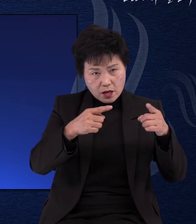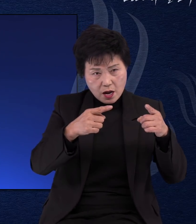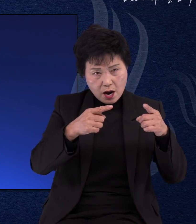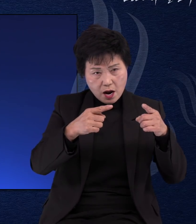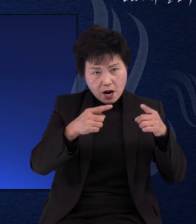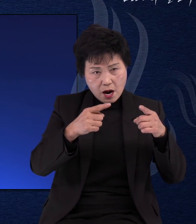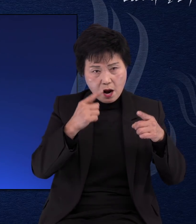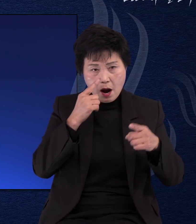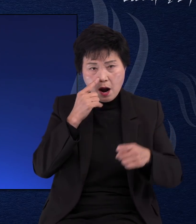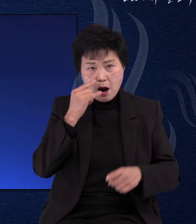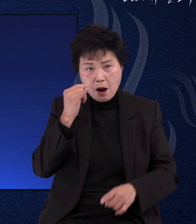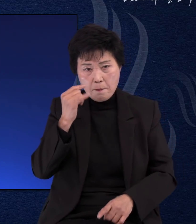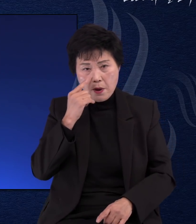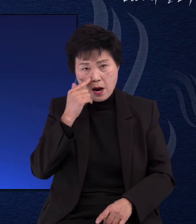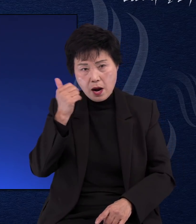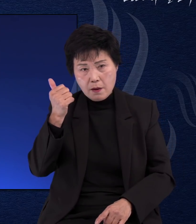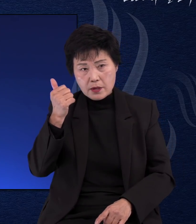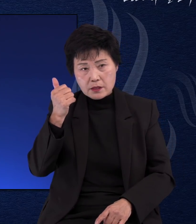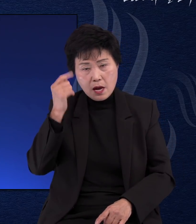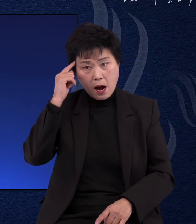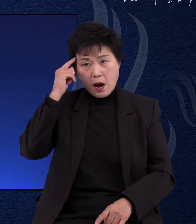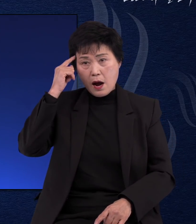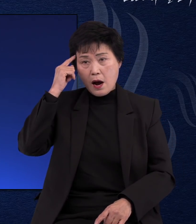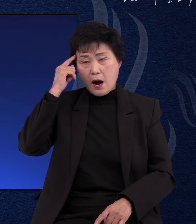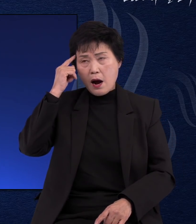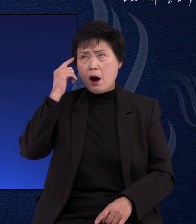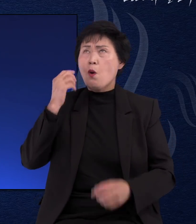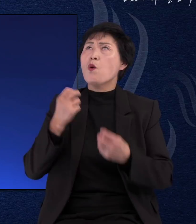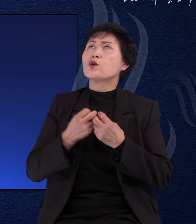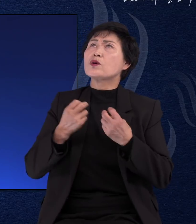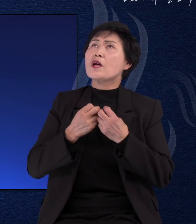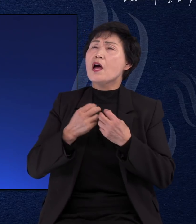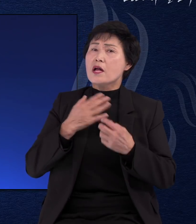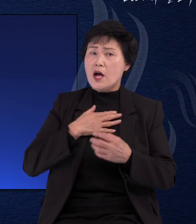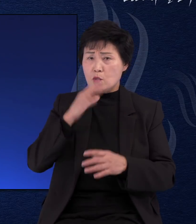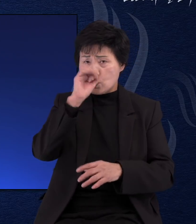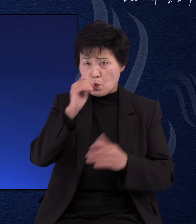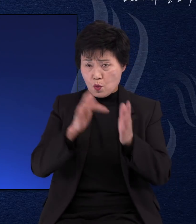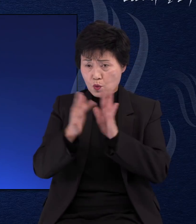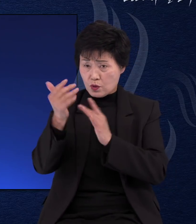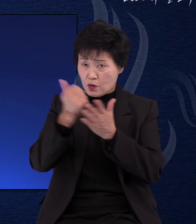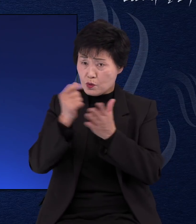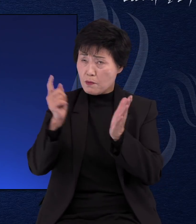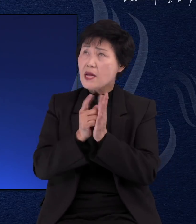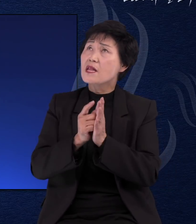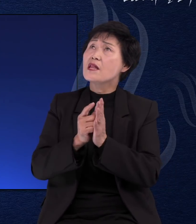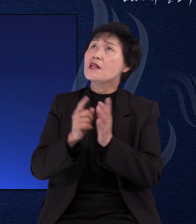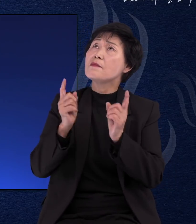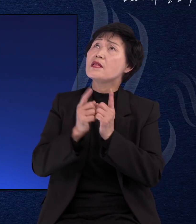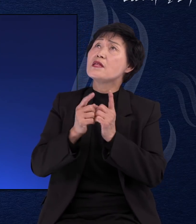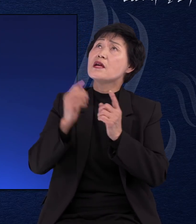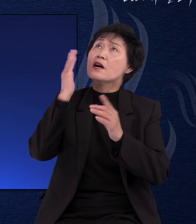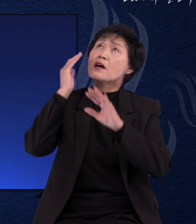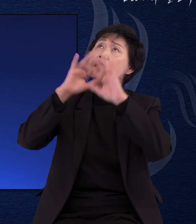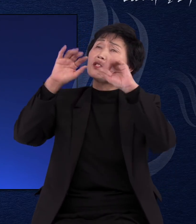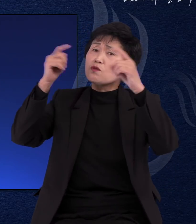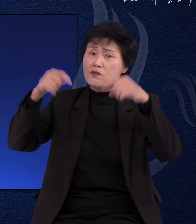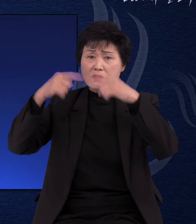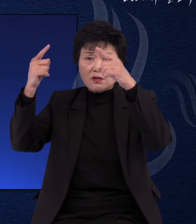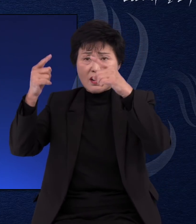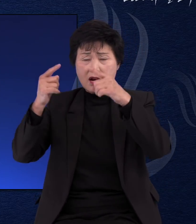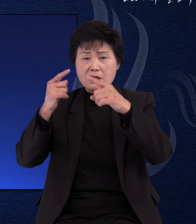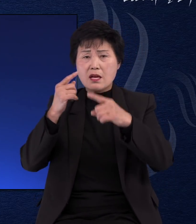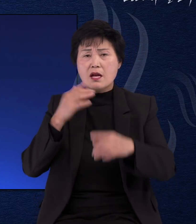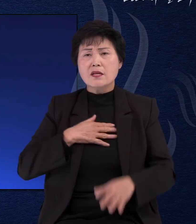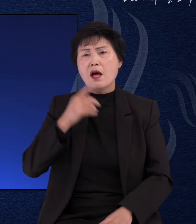정말 눈물이 얼마나 나든지 나는 이제 이 좋은 예수 만나서 천국 가는데 우리 아버지 어머니 평생 농사만 지으시다가 저렇게 지옥